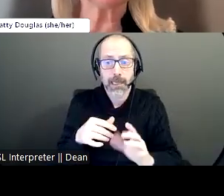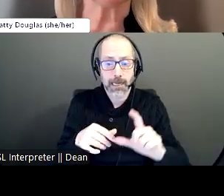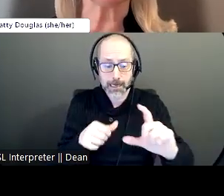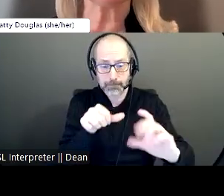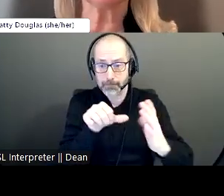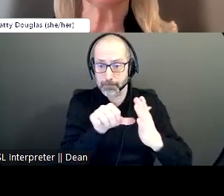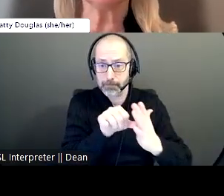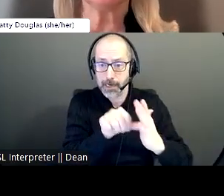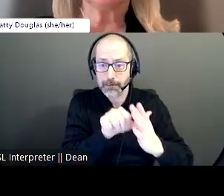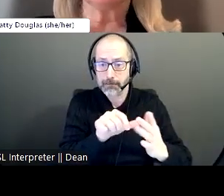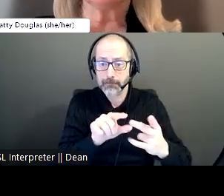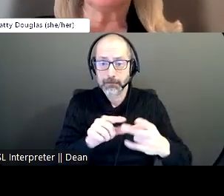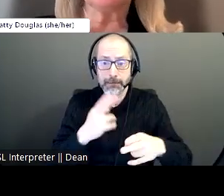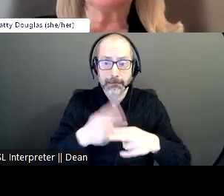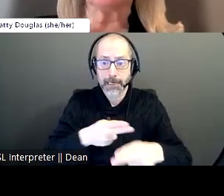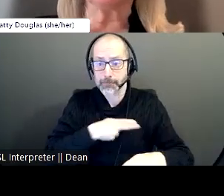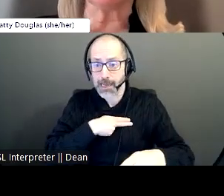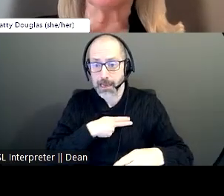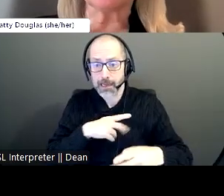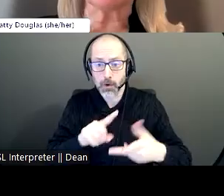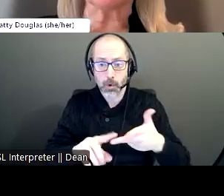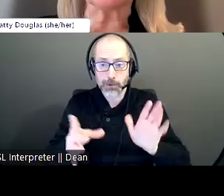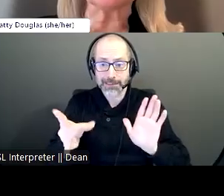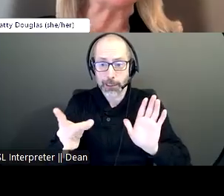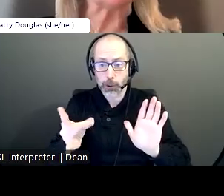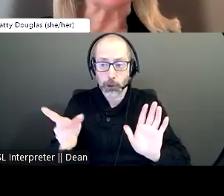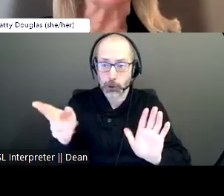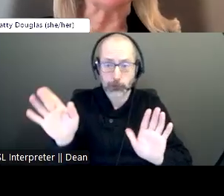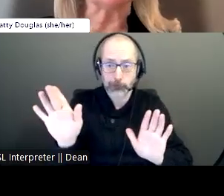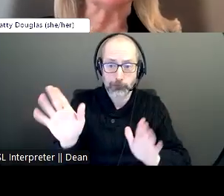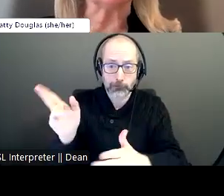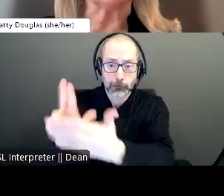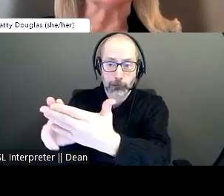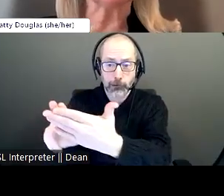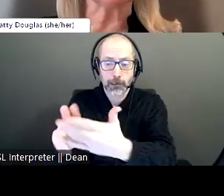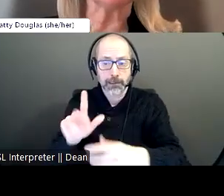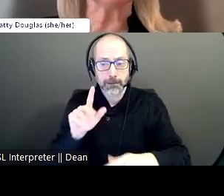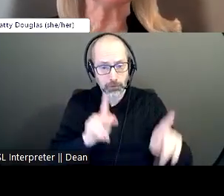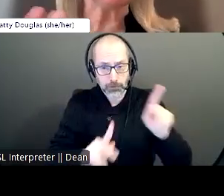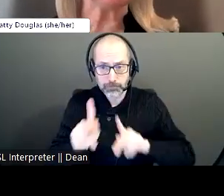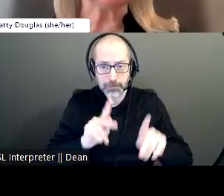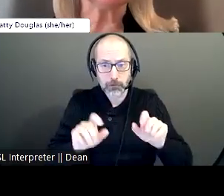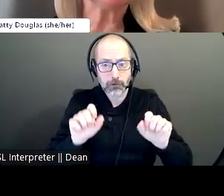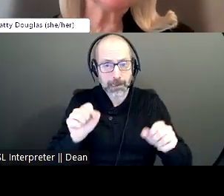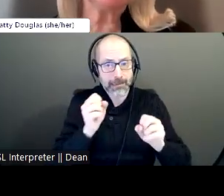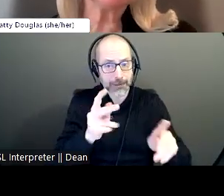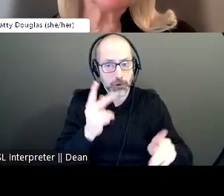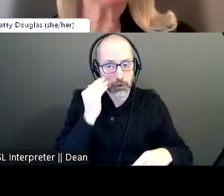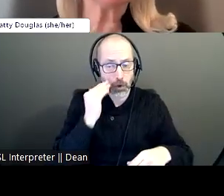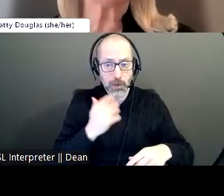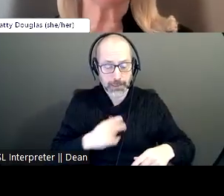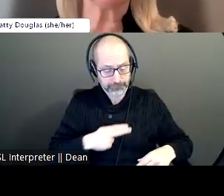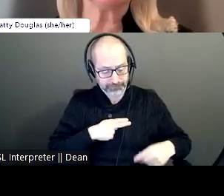soit avec un bouton ou un collant où les gens peuvent vous laisser savoir où ils en